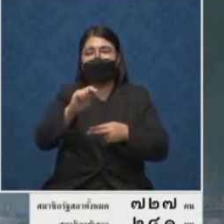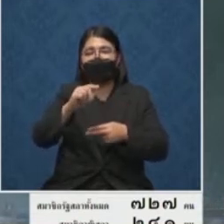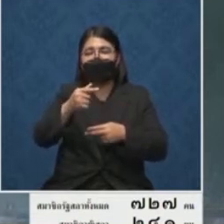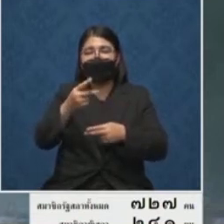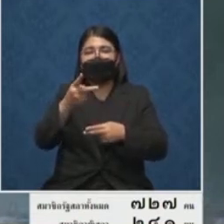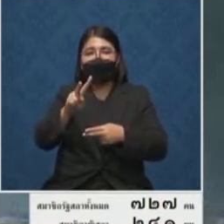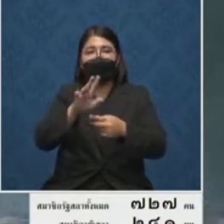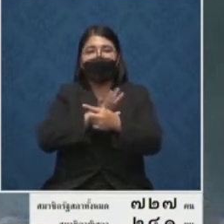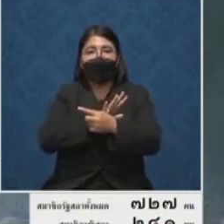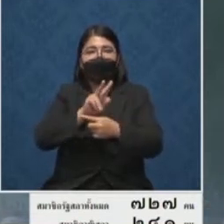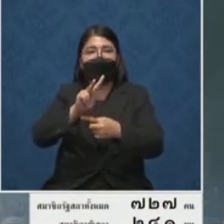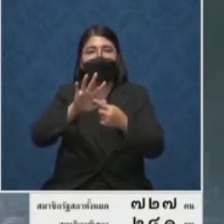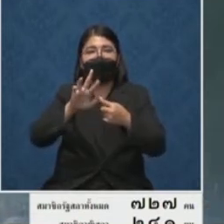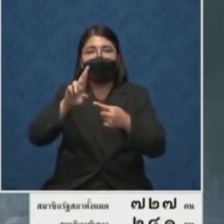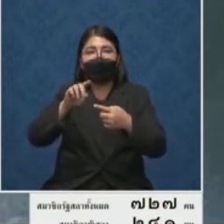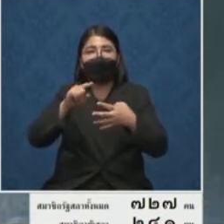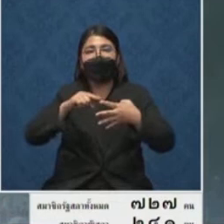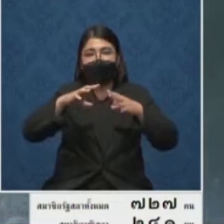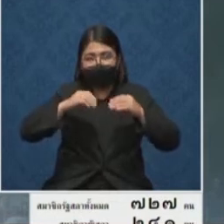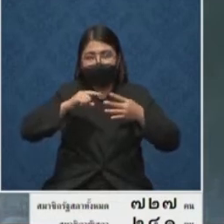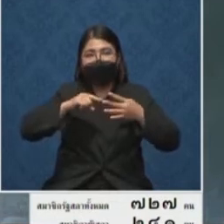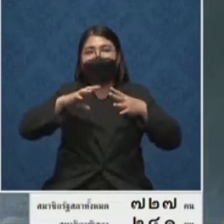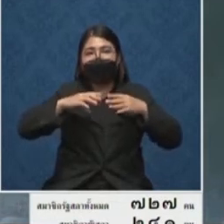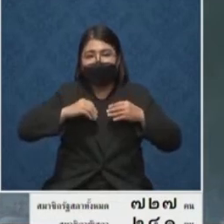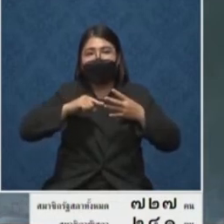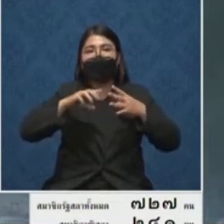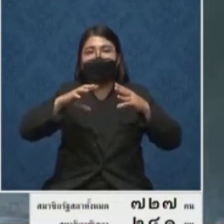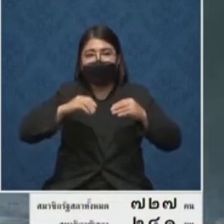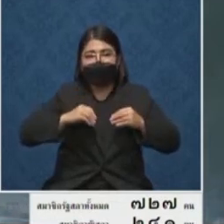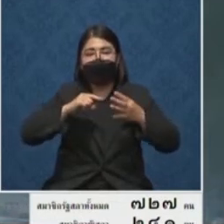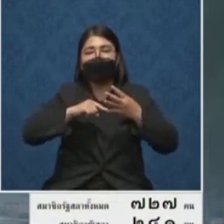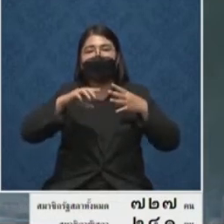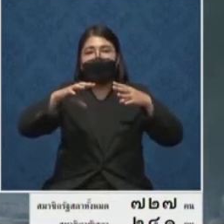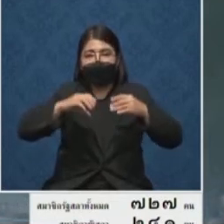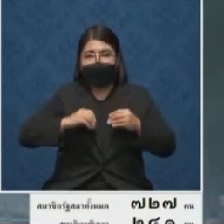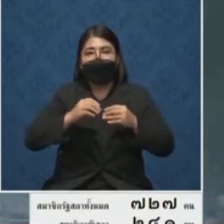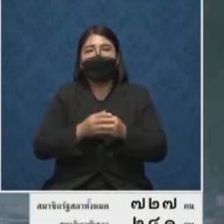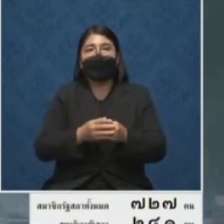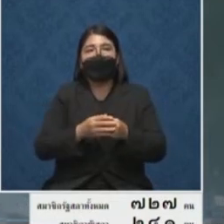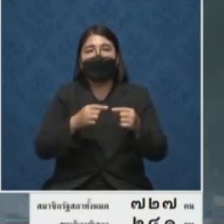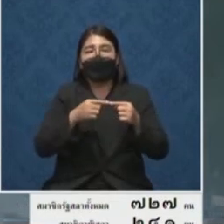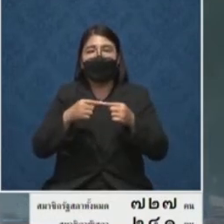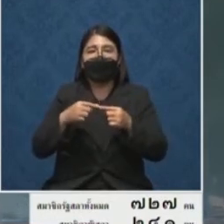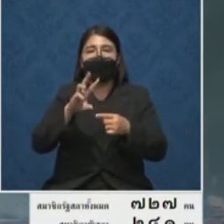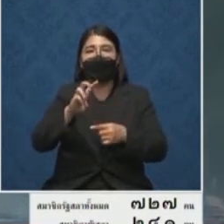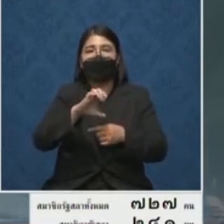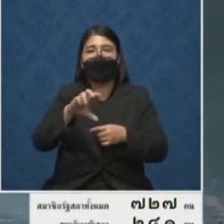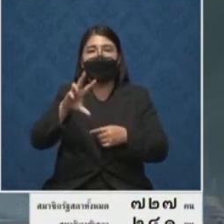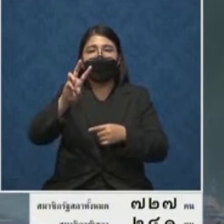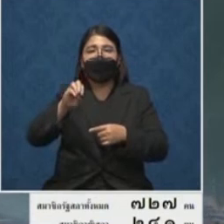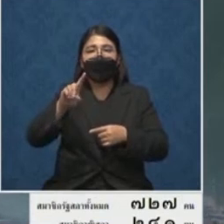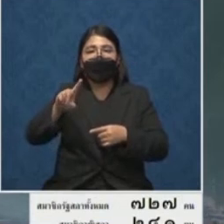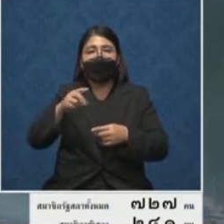660นายองค์การชัยบุตร 1รับหลักการ2รับหลักการ3รับหลักการ4รับหลัก